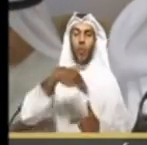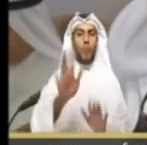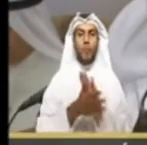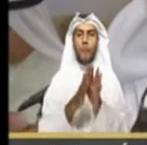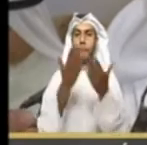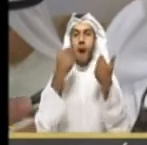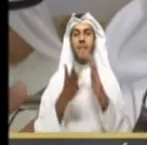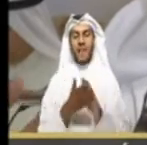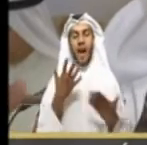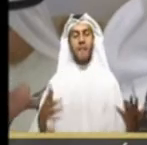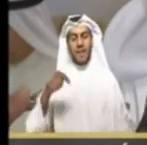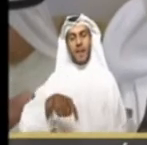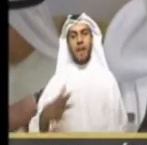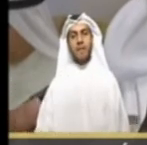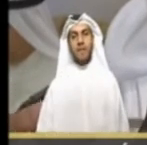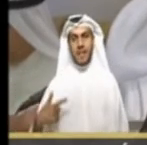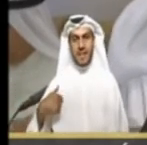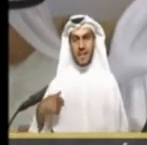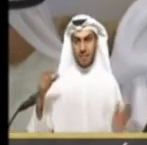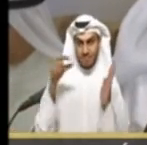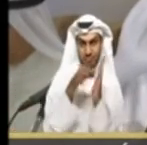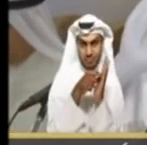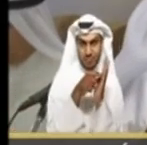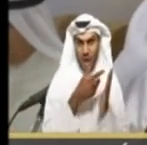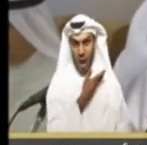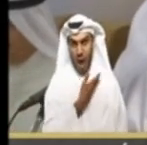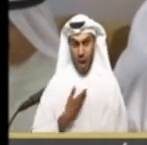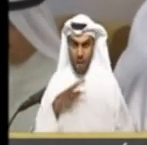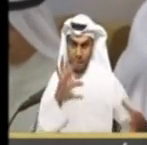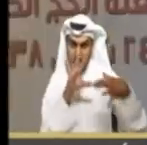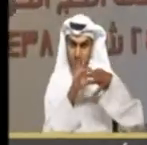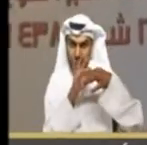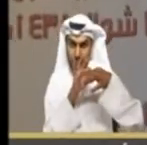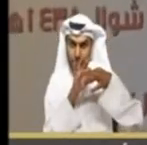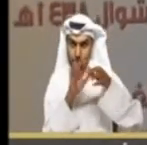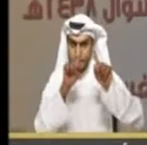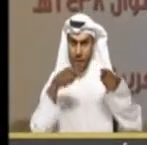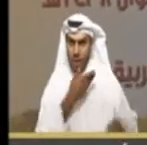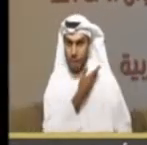تقدم إلكترونيا بمجرد تسجيله في أحد الحملات.